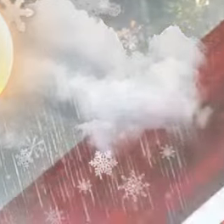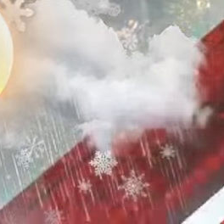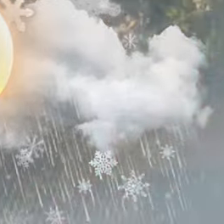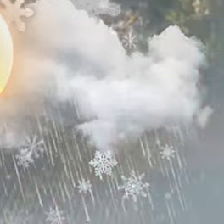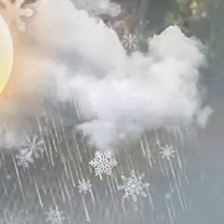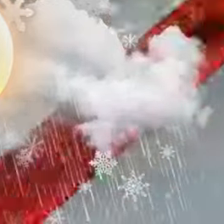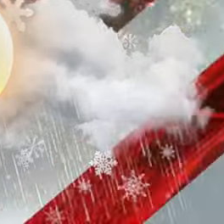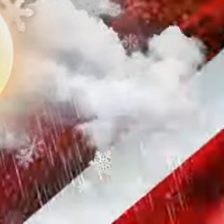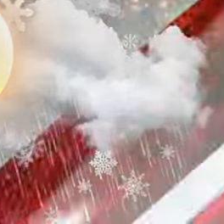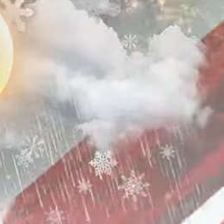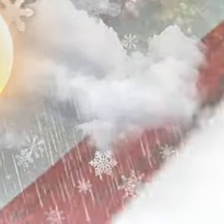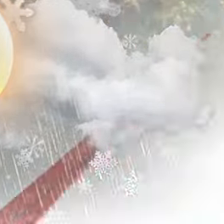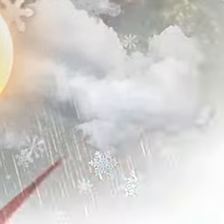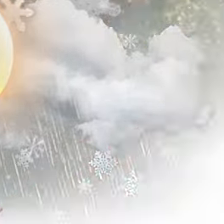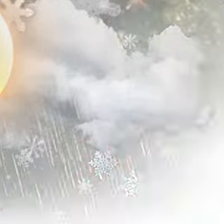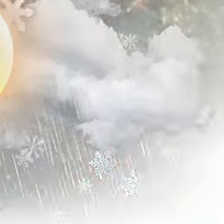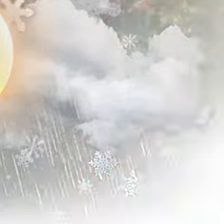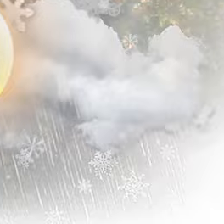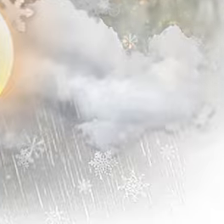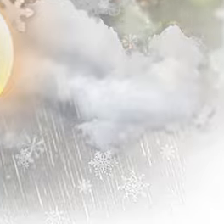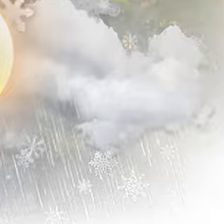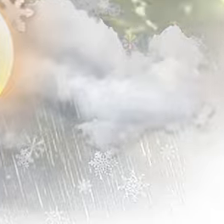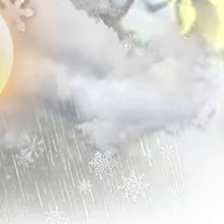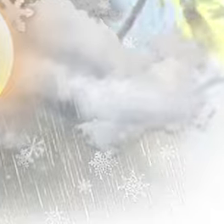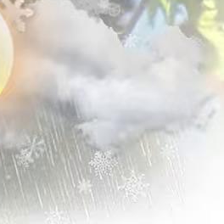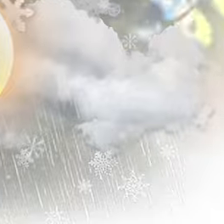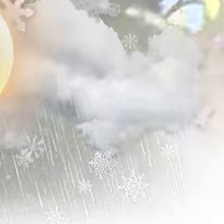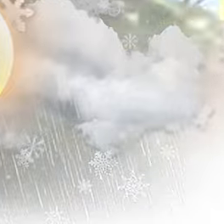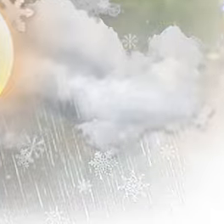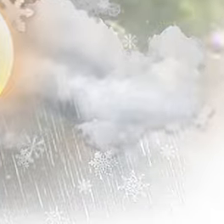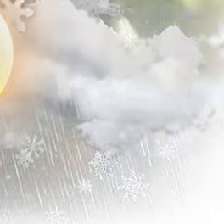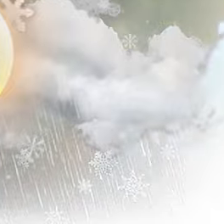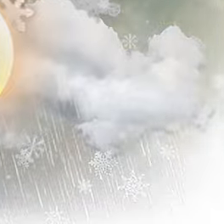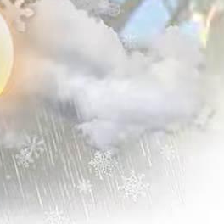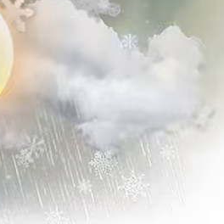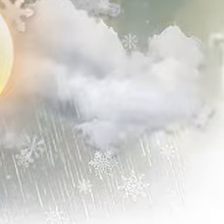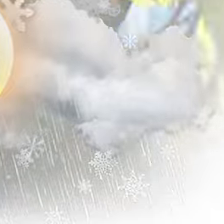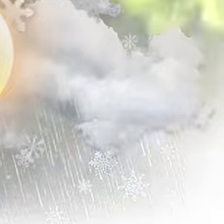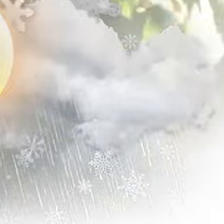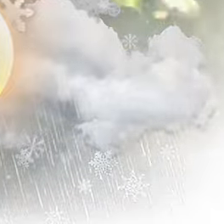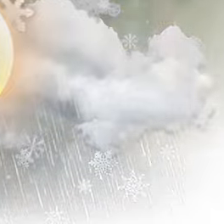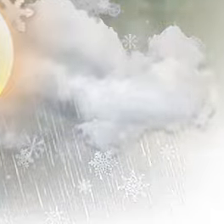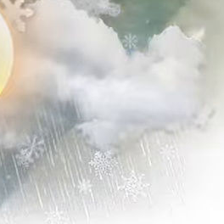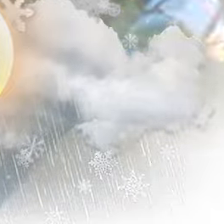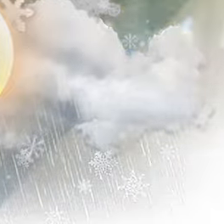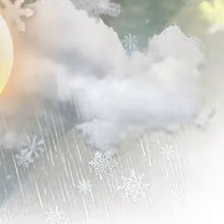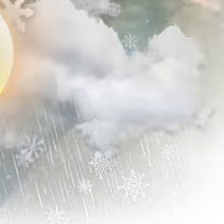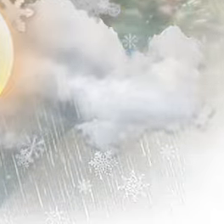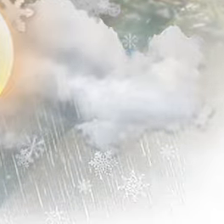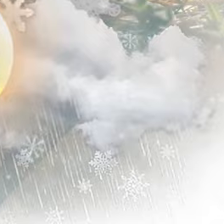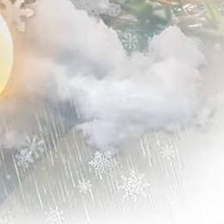0 градусаў раніцай, да плюс 2 днём і да плюс 1 вечарам. Пахмурна, мокры снег.